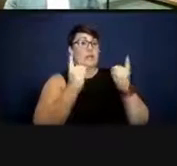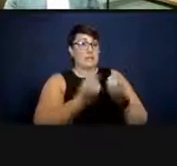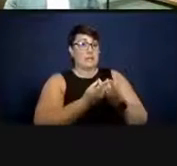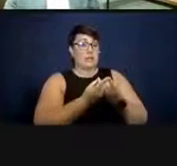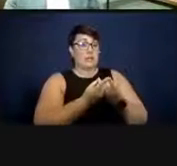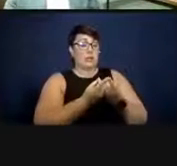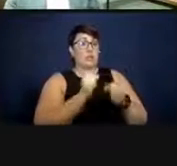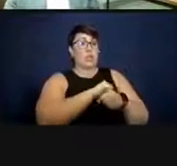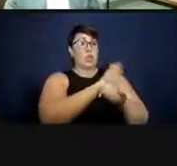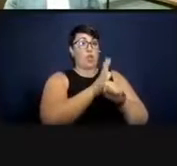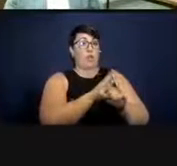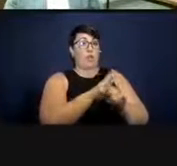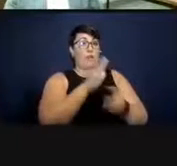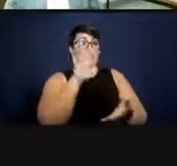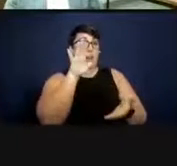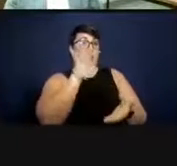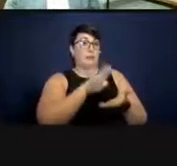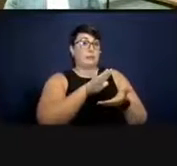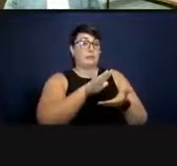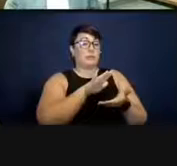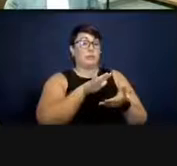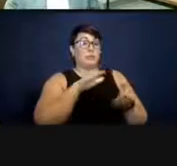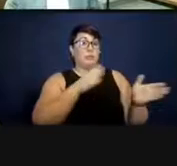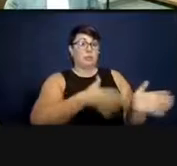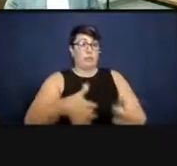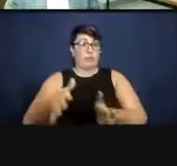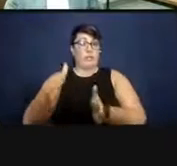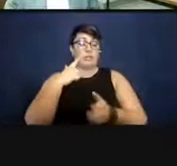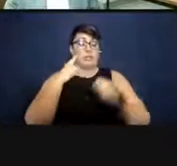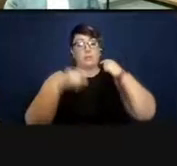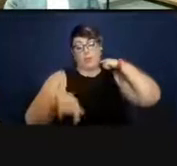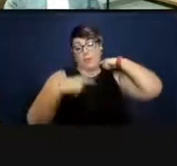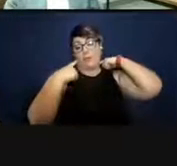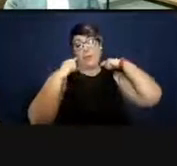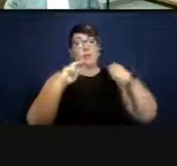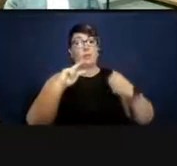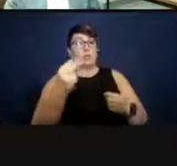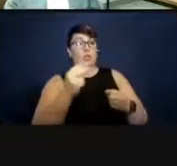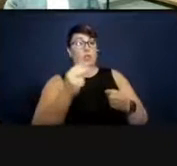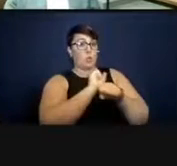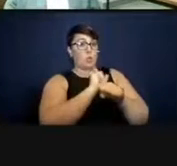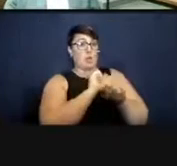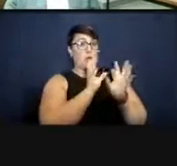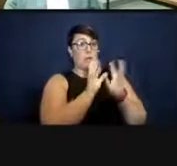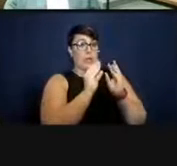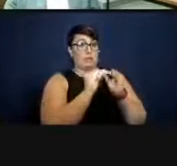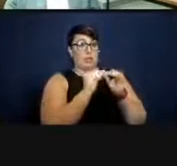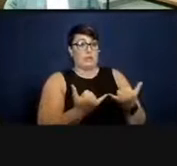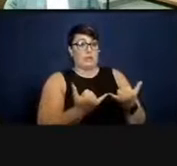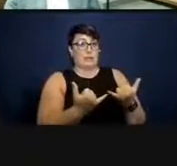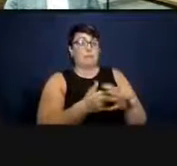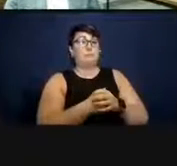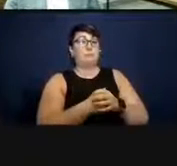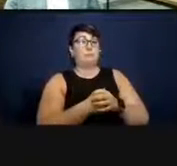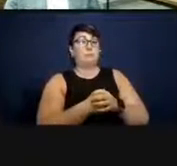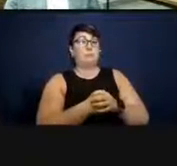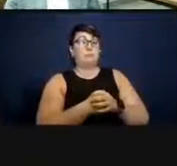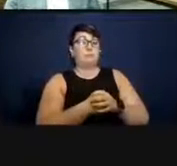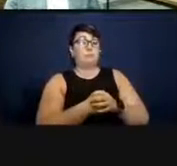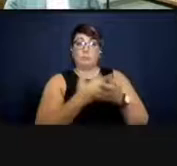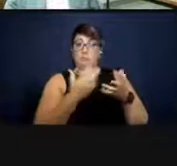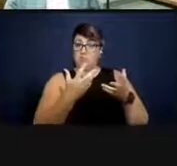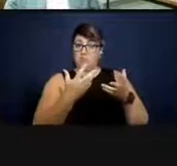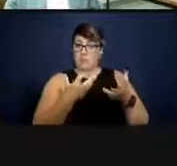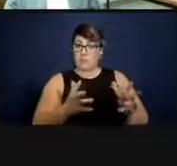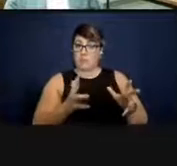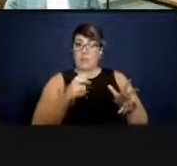الموضوع ونضعه على جدول الأعمال الليلة، وأن نناقش أيضا هذا الموضوع في جلسات العمل في هذا